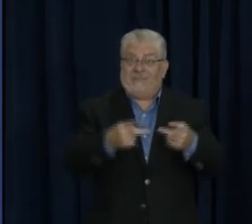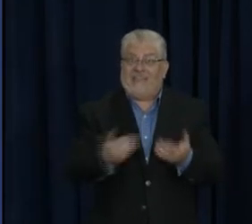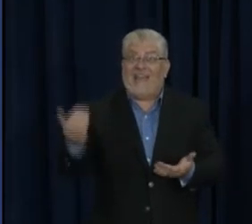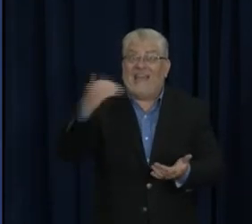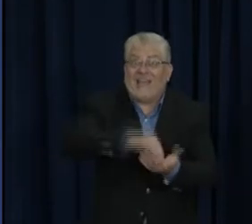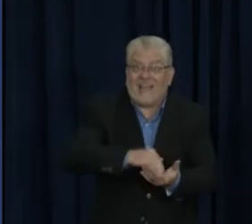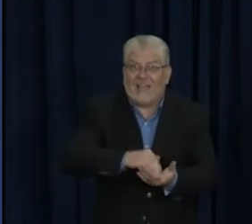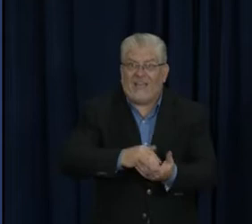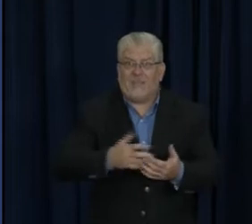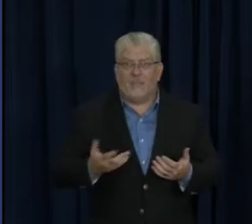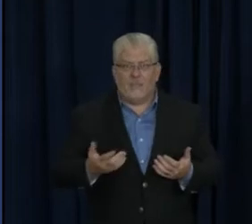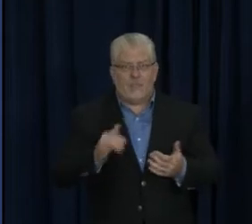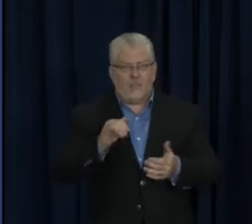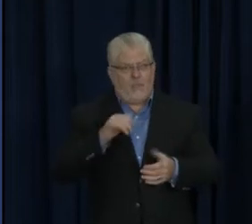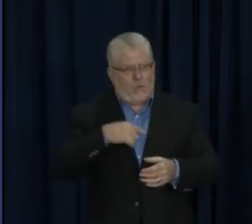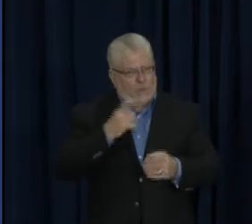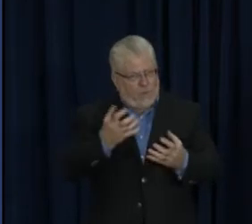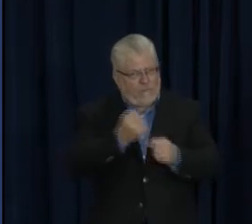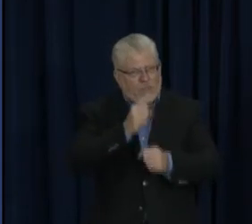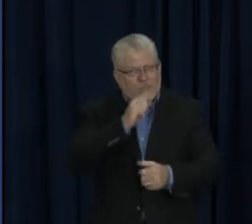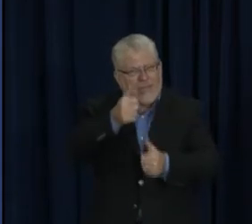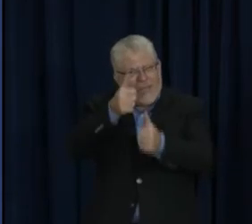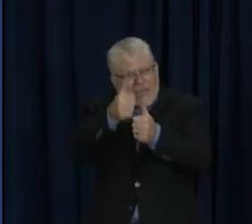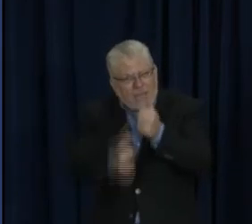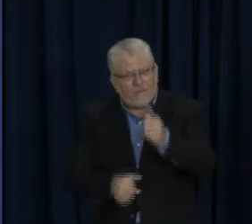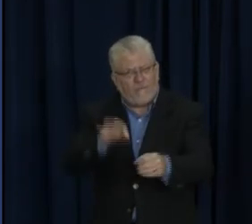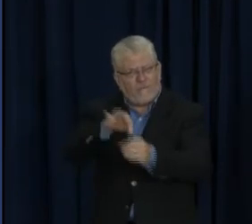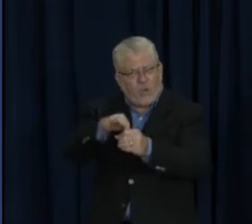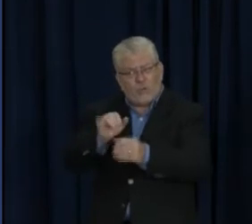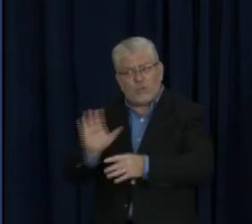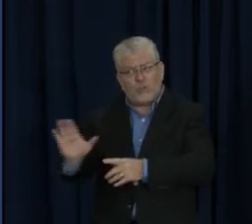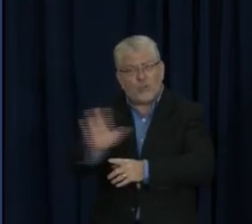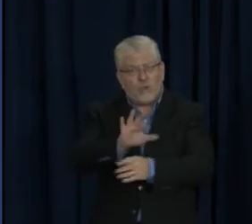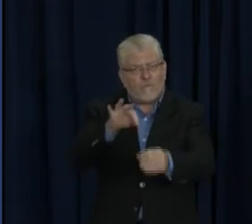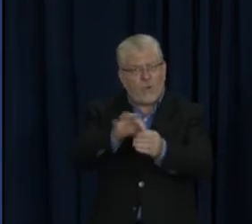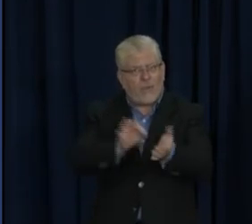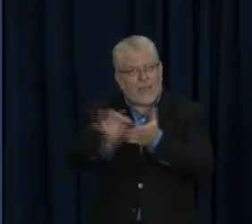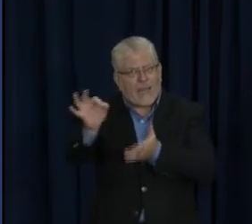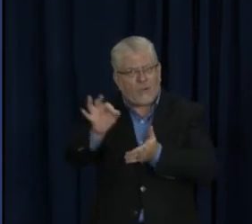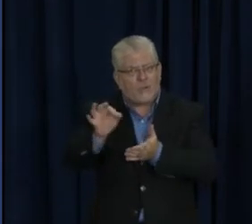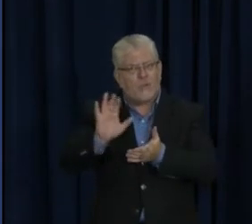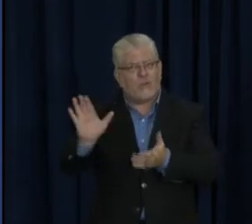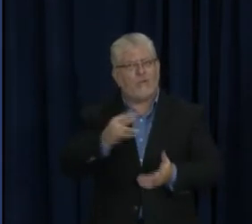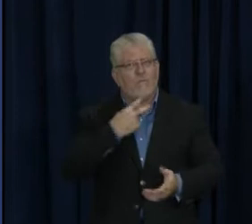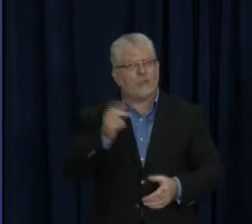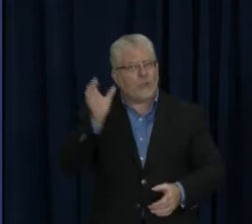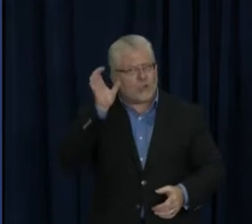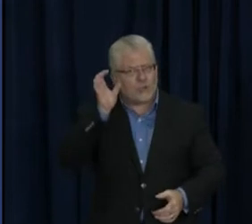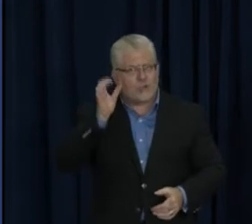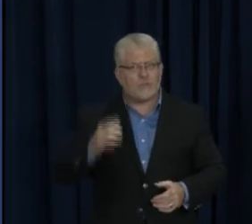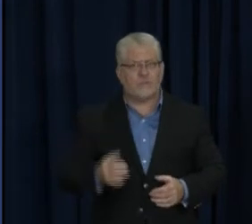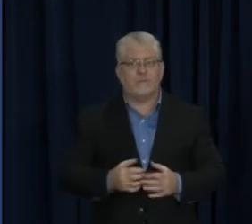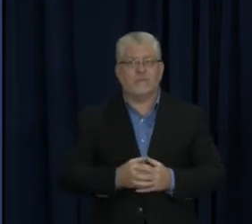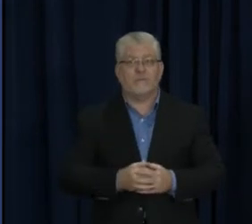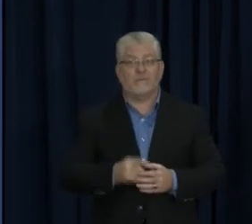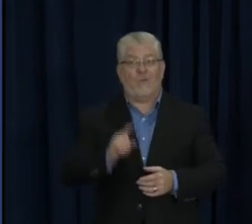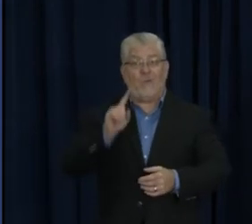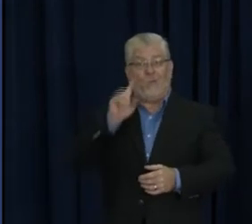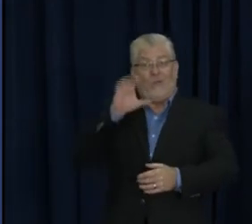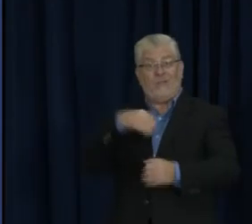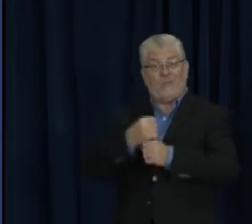مواطن أمريكي في التصويت. وأعتقد أن هذه الأمور هي قيم يتشاركها كل الأمريكيين، ولذلك